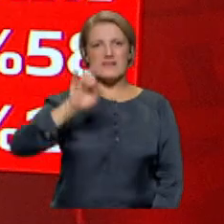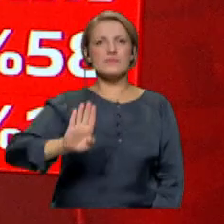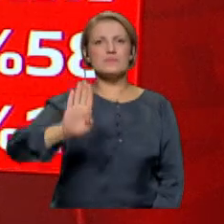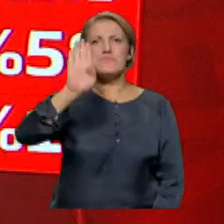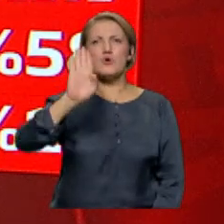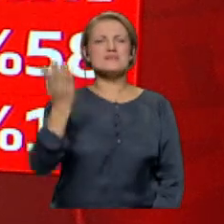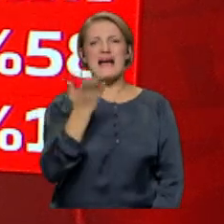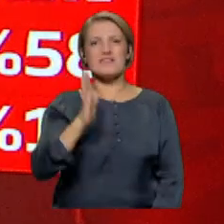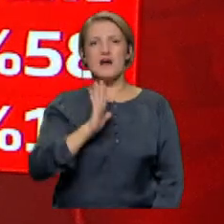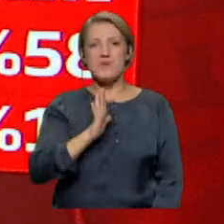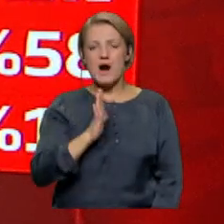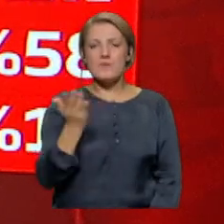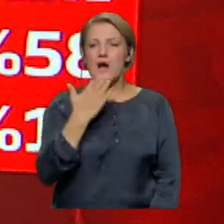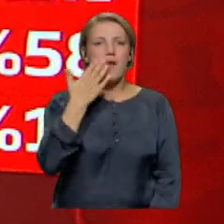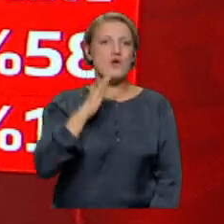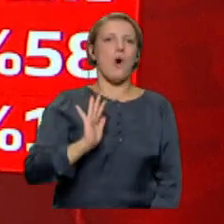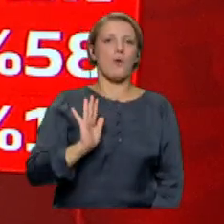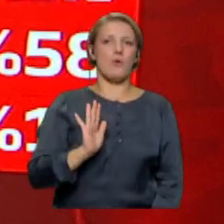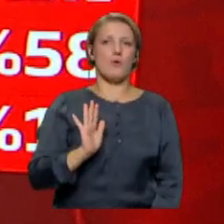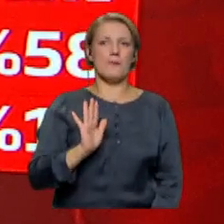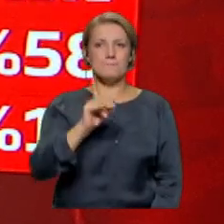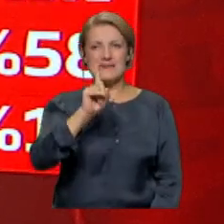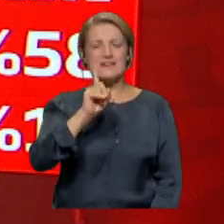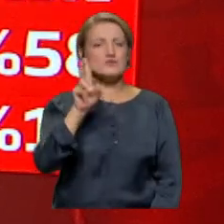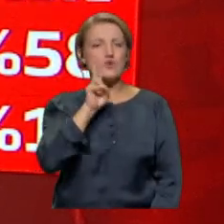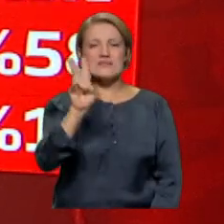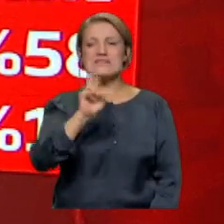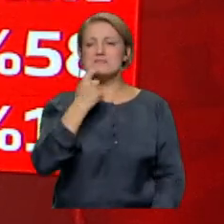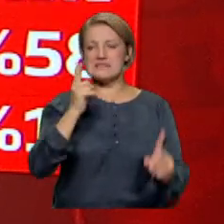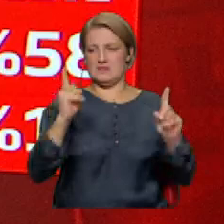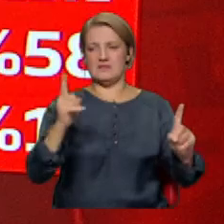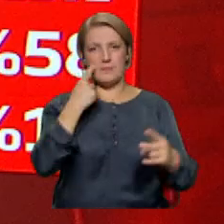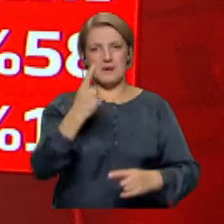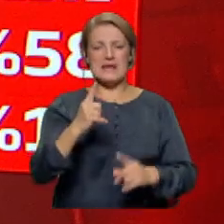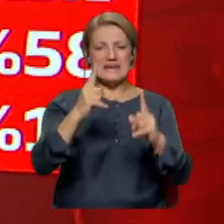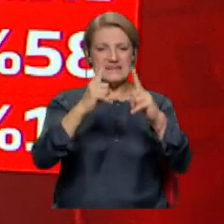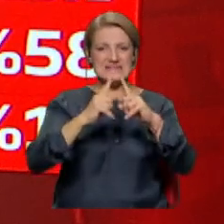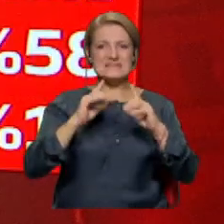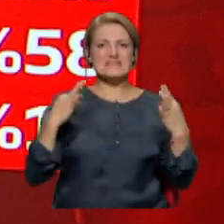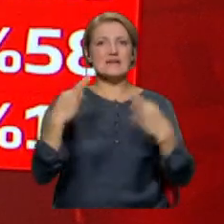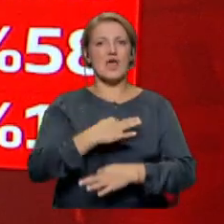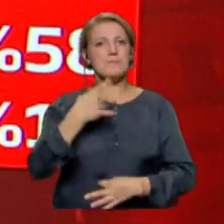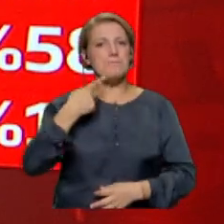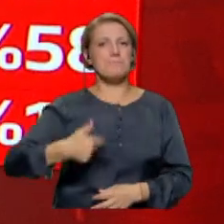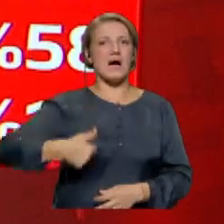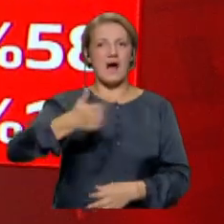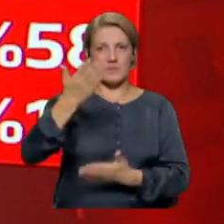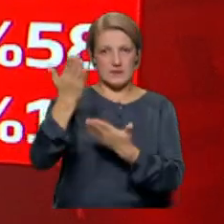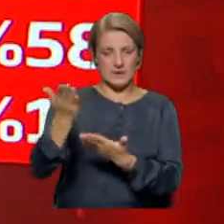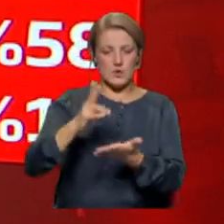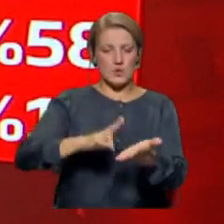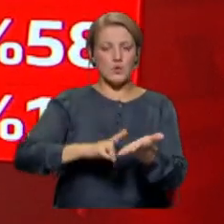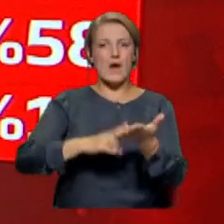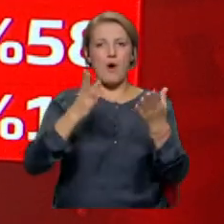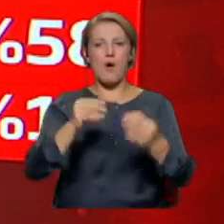demokrasi ne kadar var, ne kadar yok? Biz son 20 yıla bakalım. Yani Sayın Bakan'ın mensubu olduğu